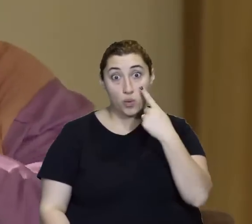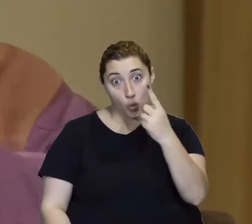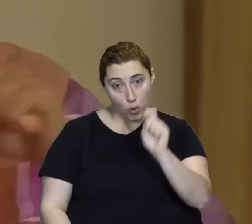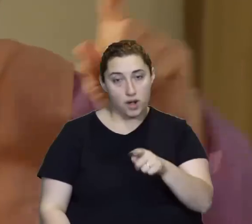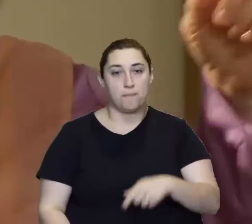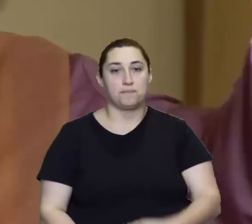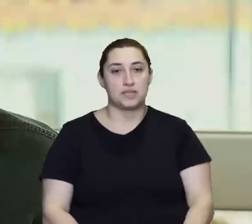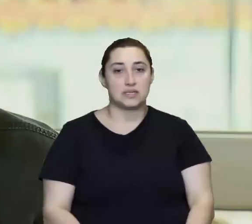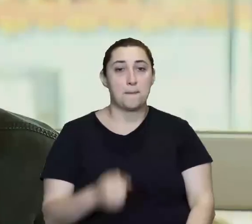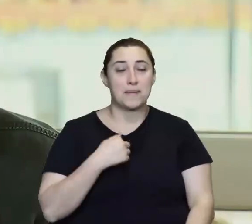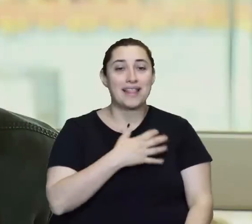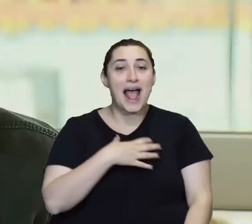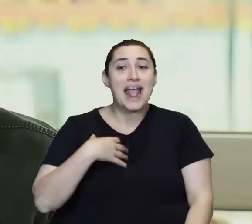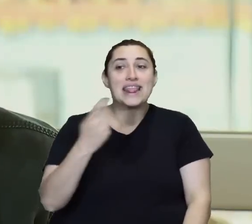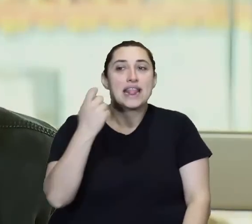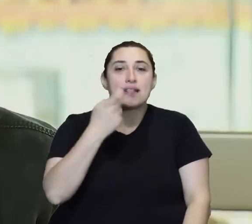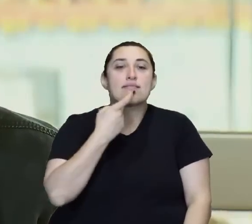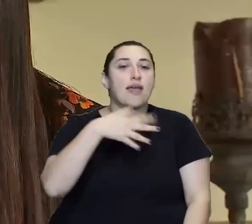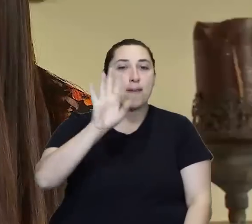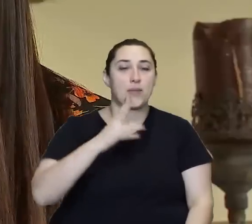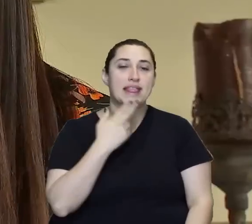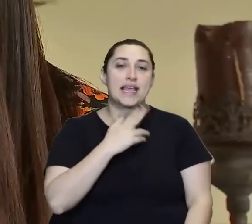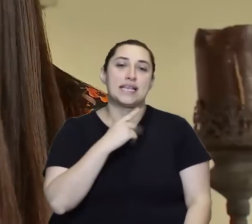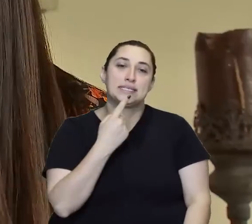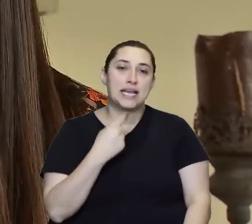gör. Bana bir anne bile diyemiyor.